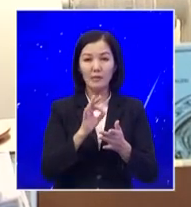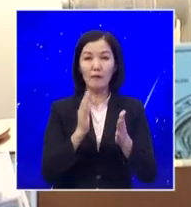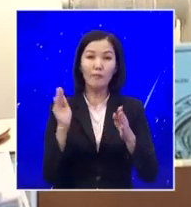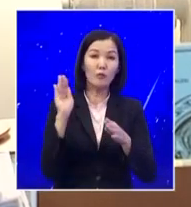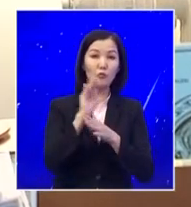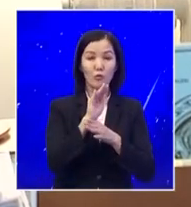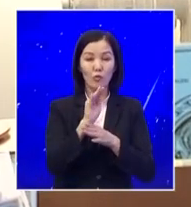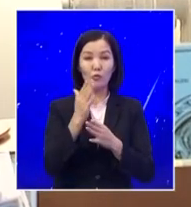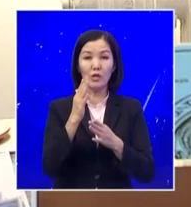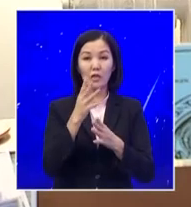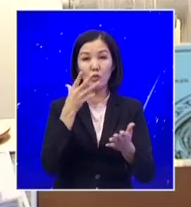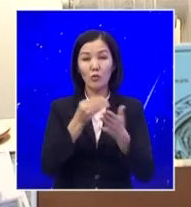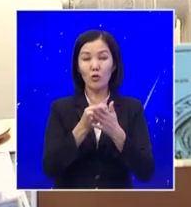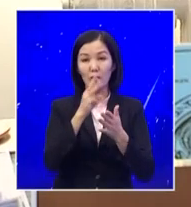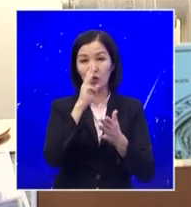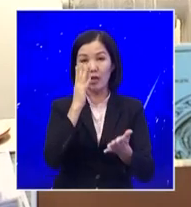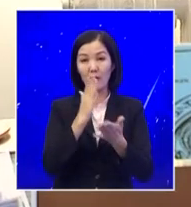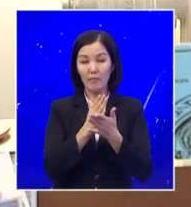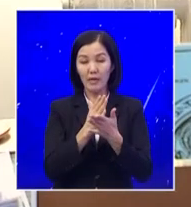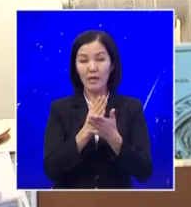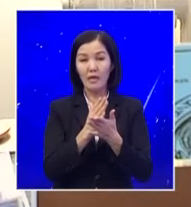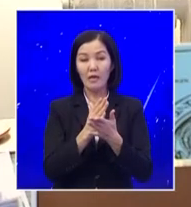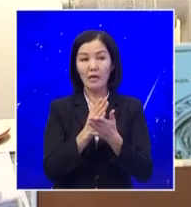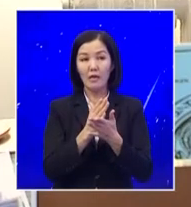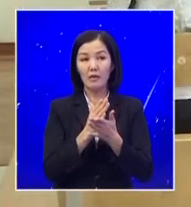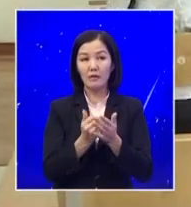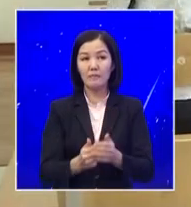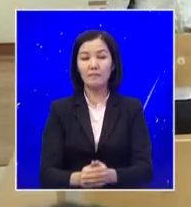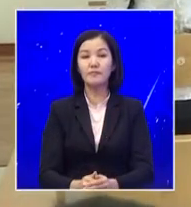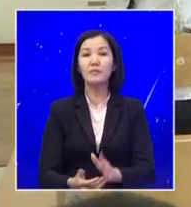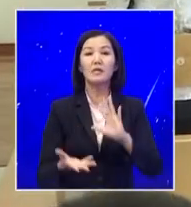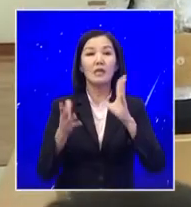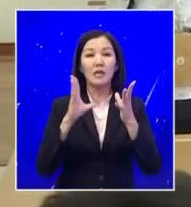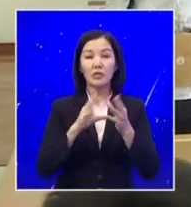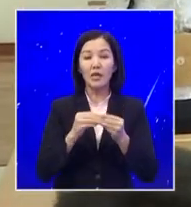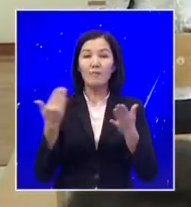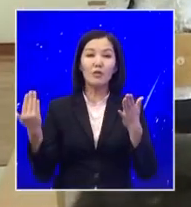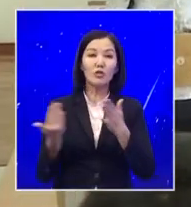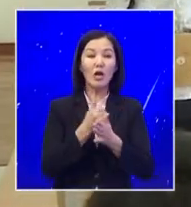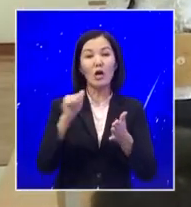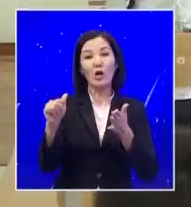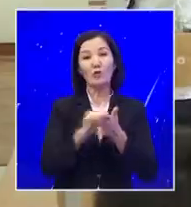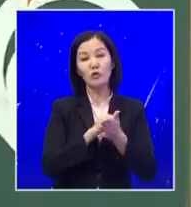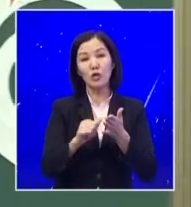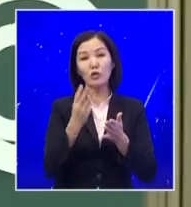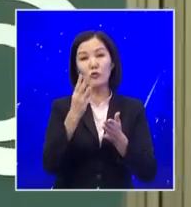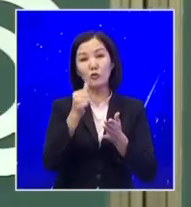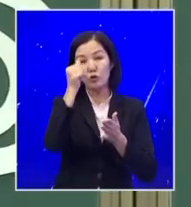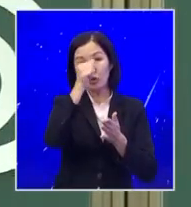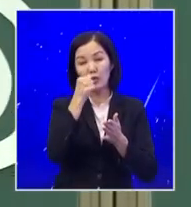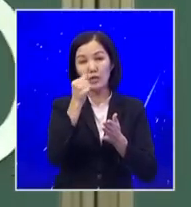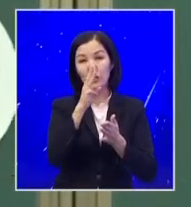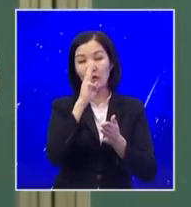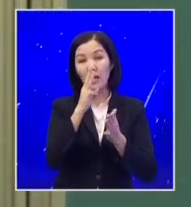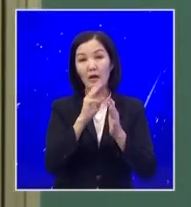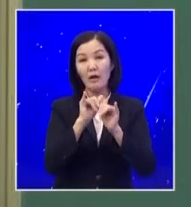25%-дық қосымша төленетін ақысы бар. Ол бұның сыртында төленеді. Жалпы жаңа құжатта мемлекет басшысы 3 жылда мұғалімдер еңбекақысы